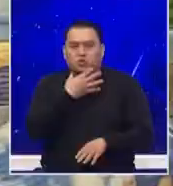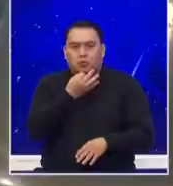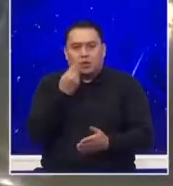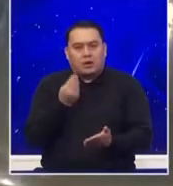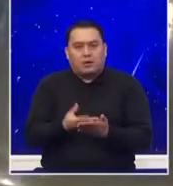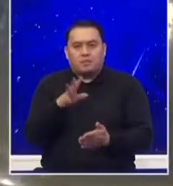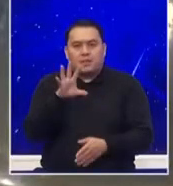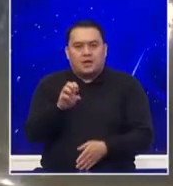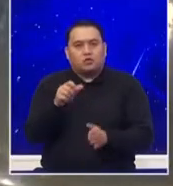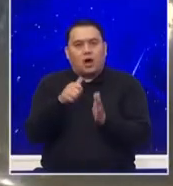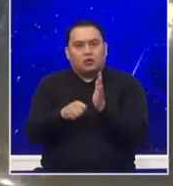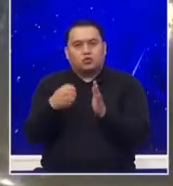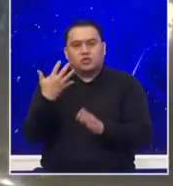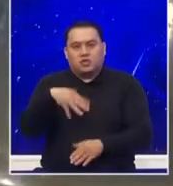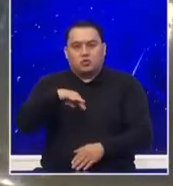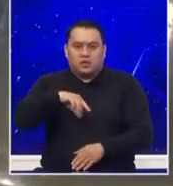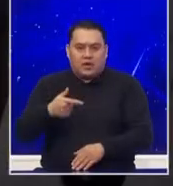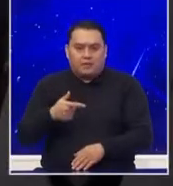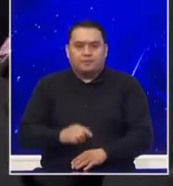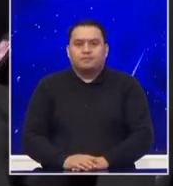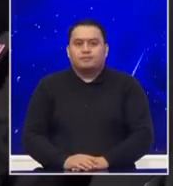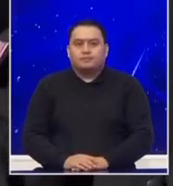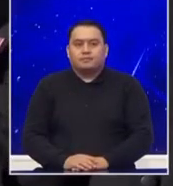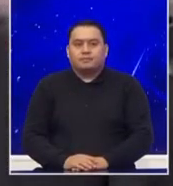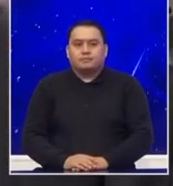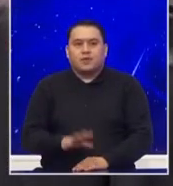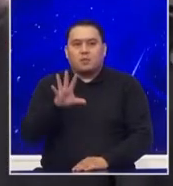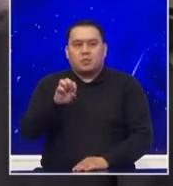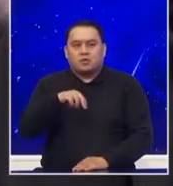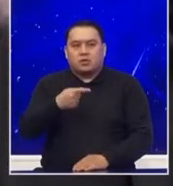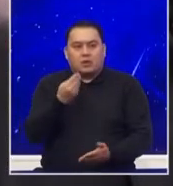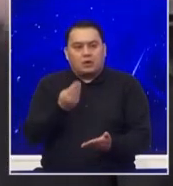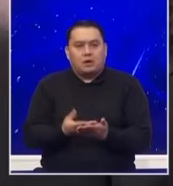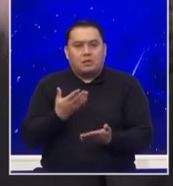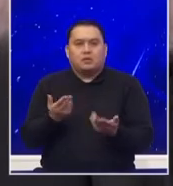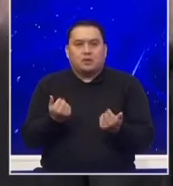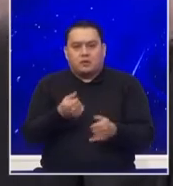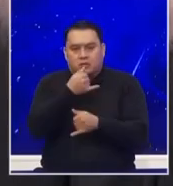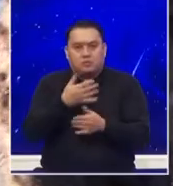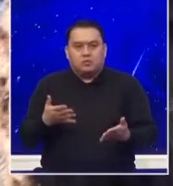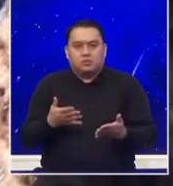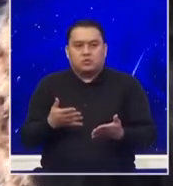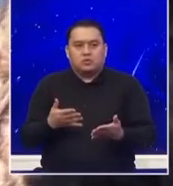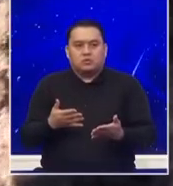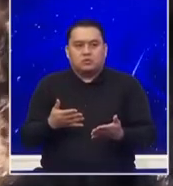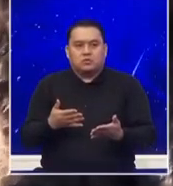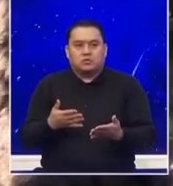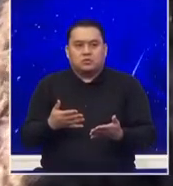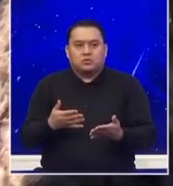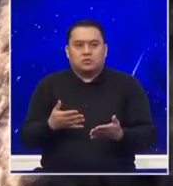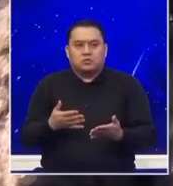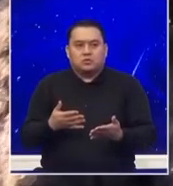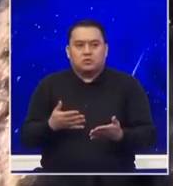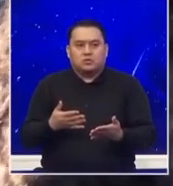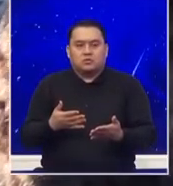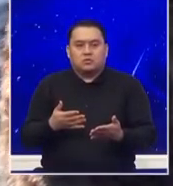қымбат, 500-650 тенге аралығында. 500 тенге, конечно, қымбат, қалтамыз көтермейді ғой. 30